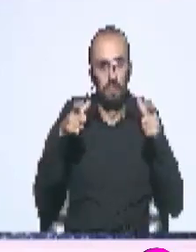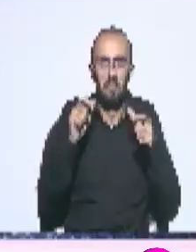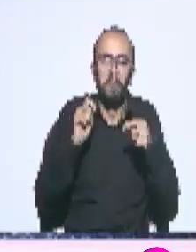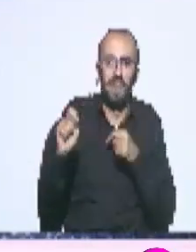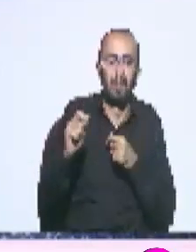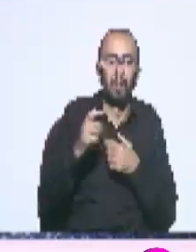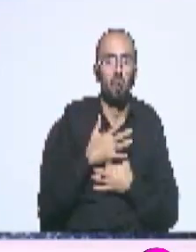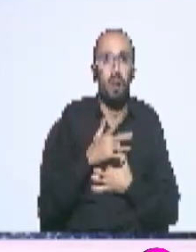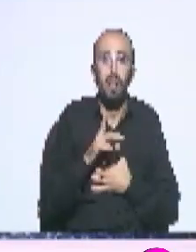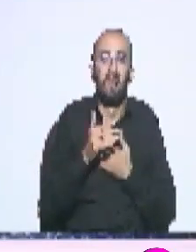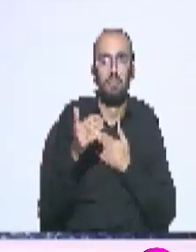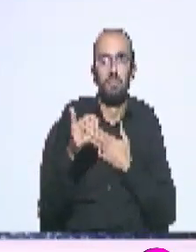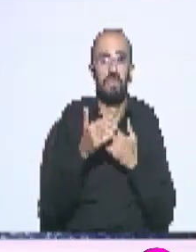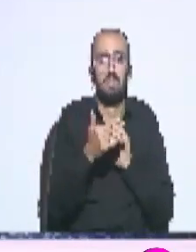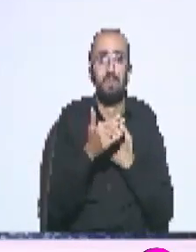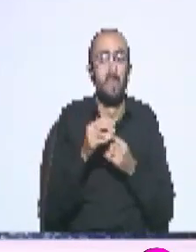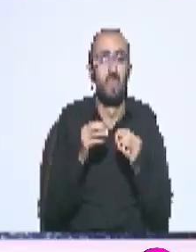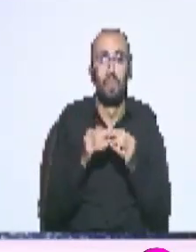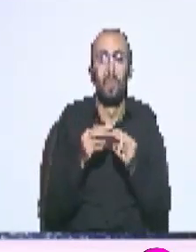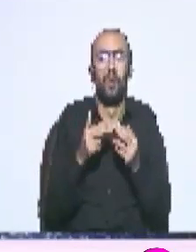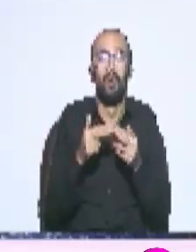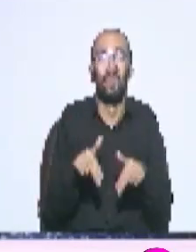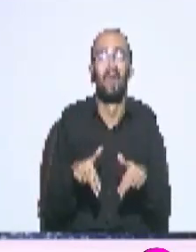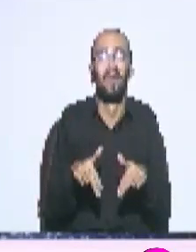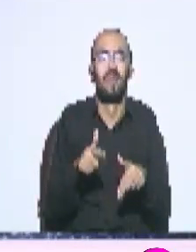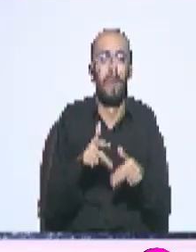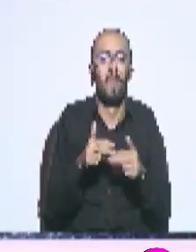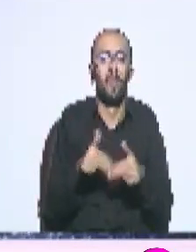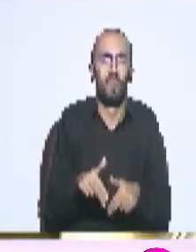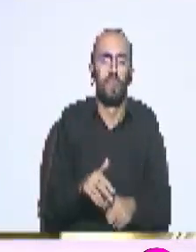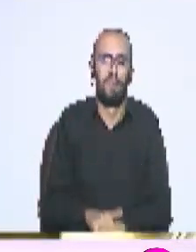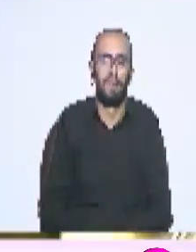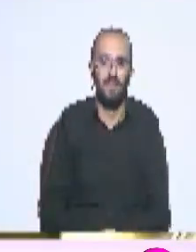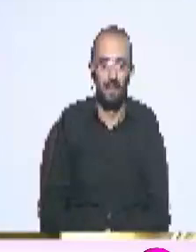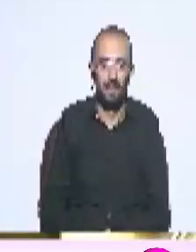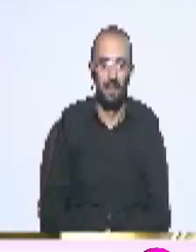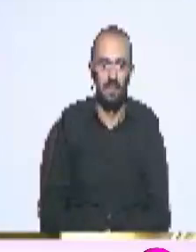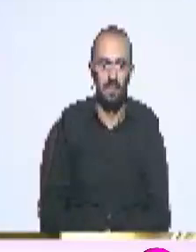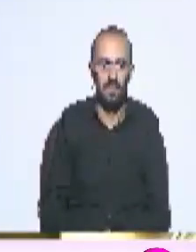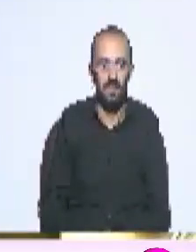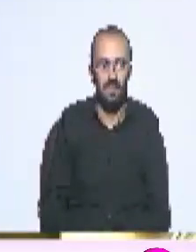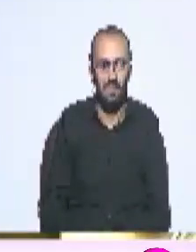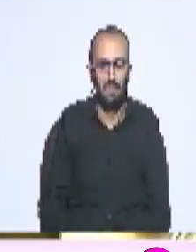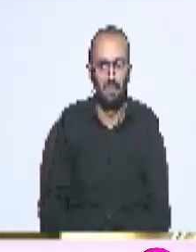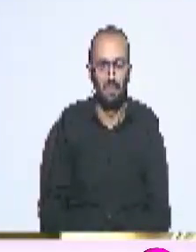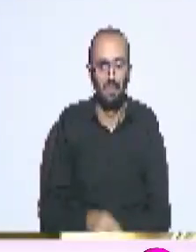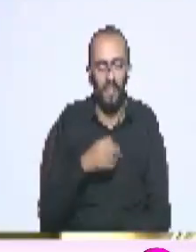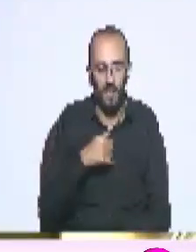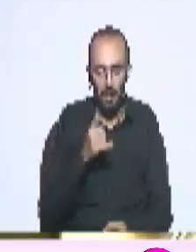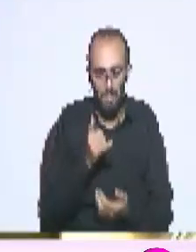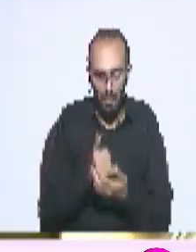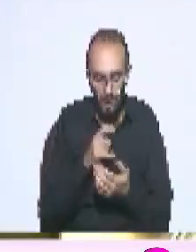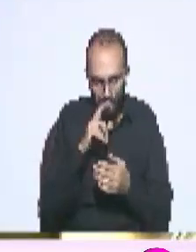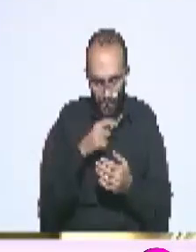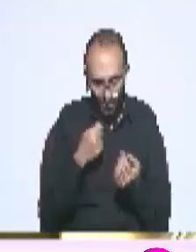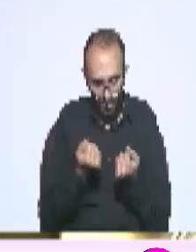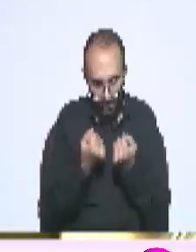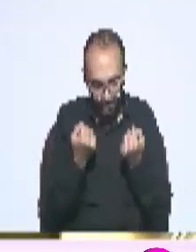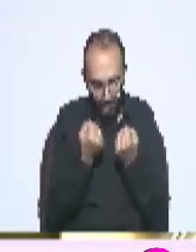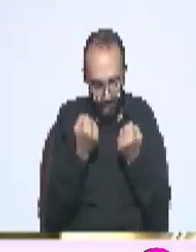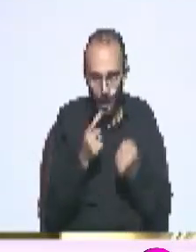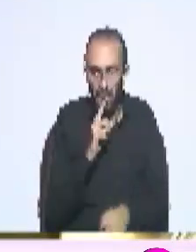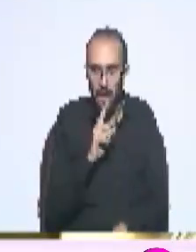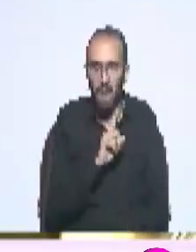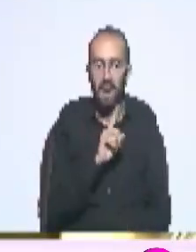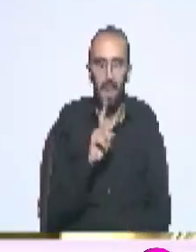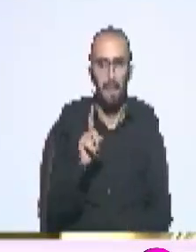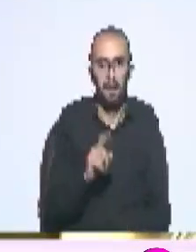اللي بيقرب ويبعد هي حاجه اسمها الحدود ام احنا كنا ب اتكلم عليها في الا اللي انا اقعد بقى واحطها لنفسي واتعلم ان انا اقول